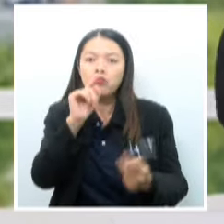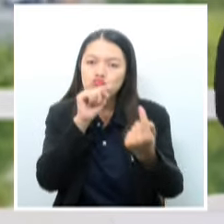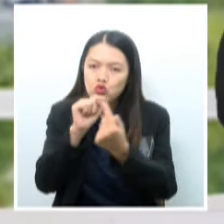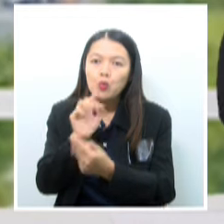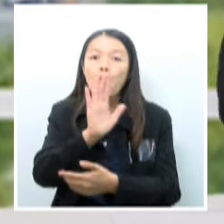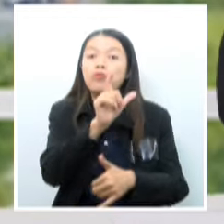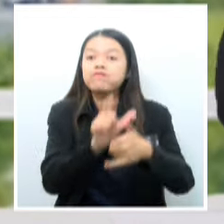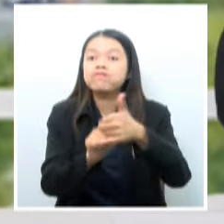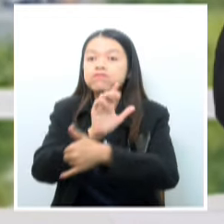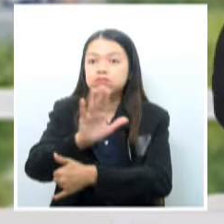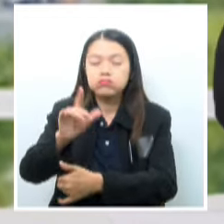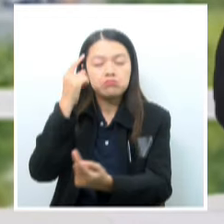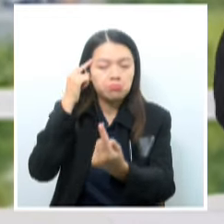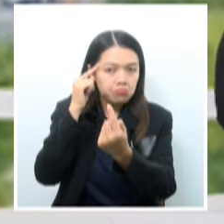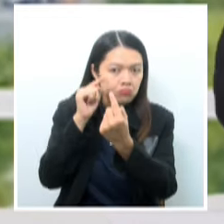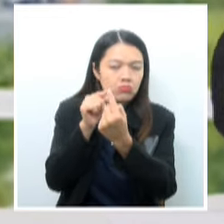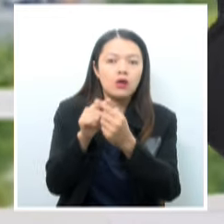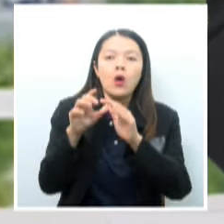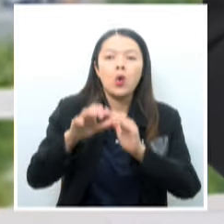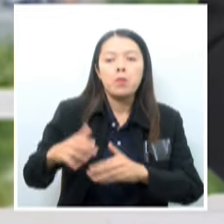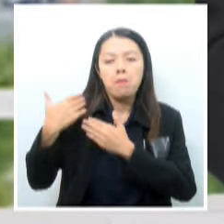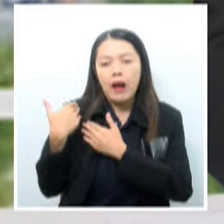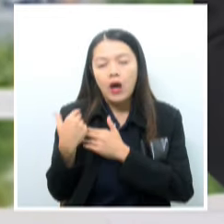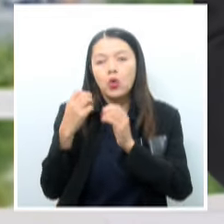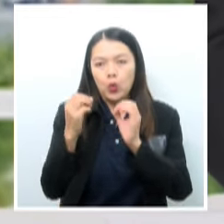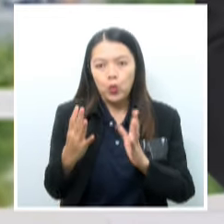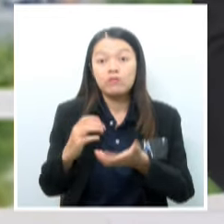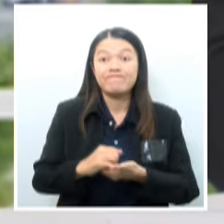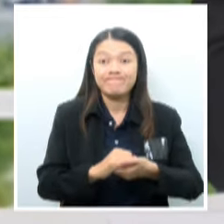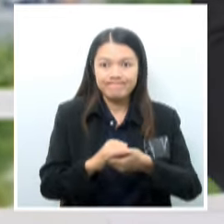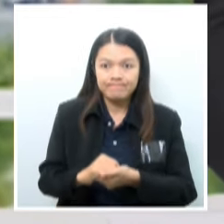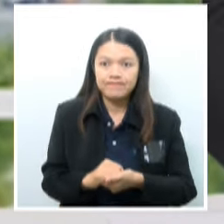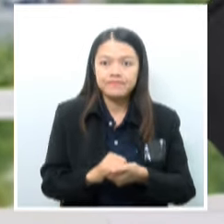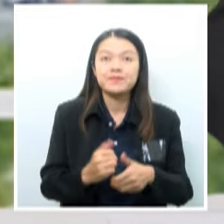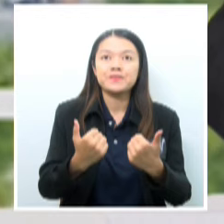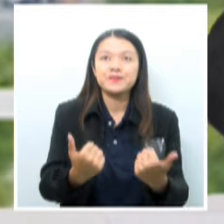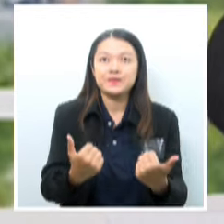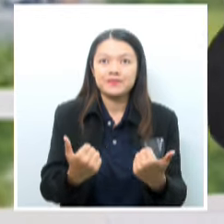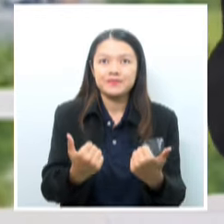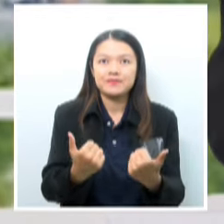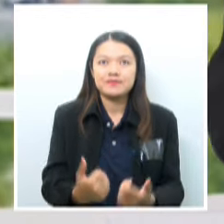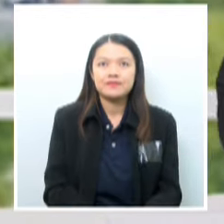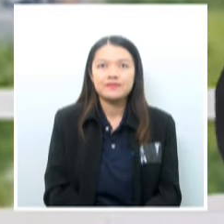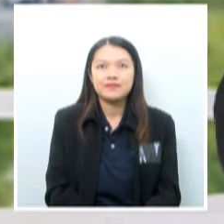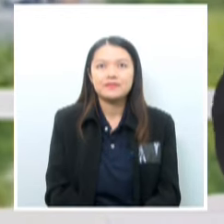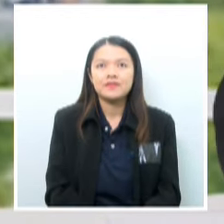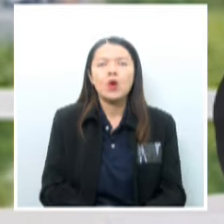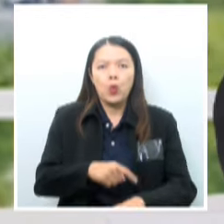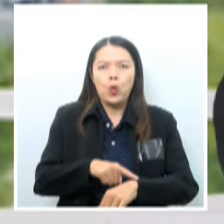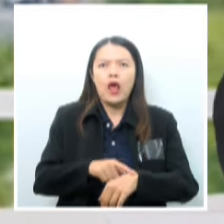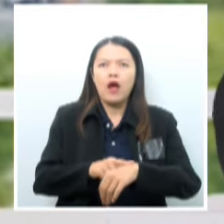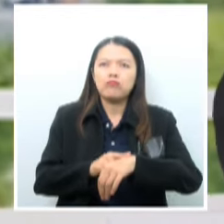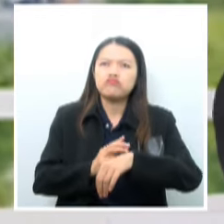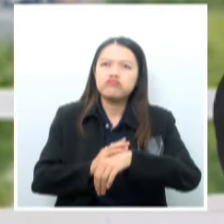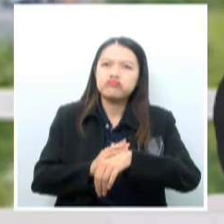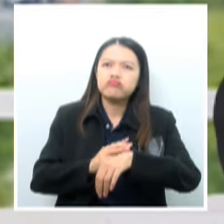ท่านได้ก็คือเป้าหมายก็คือเพื่อลดภาระของคุณครูร่วมกันนะคะสำหรับวันนี้นะคะก็เราก็ใช้เวลากันพอสมควรนะ